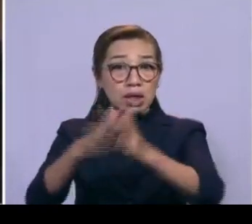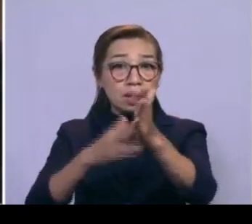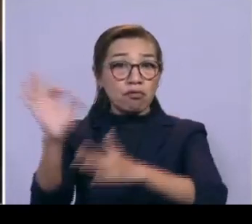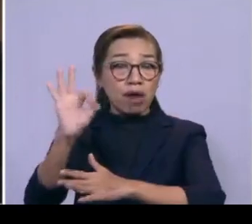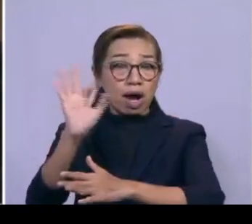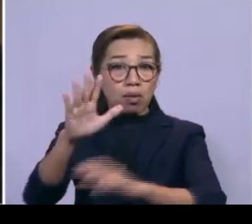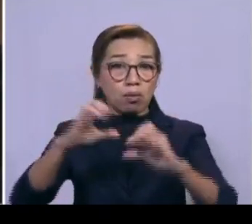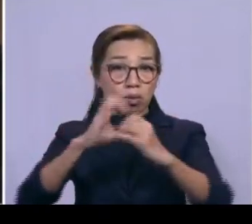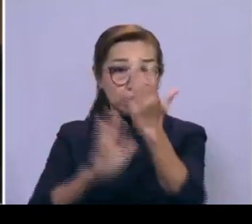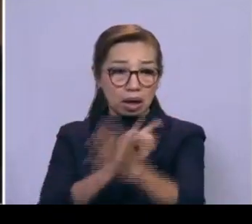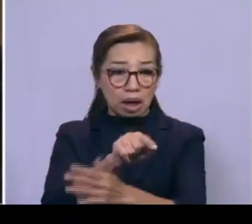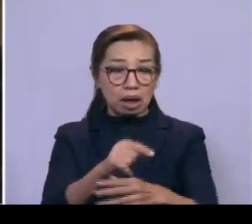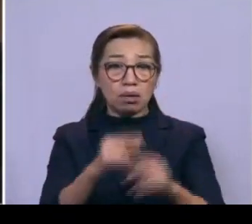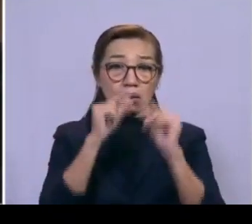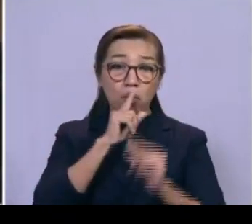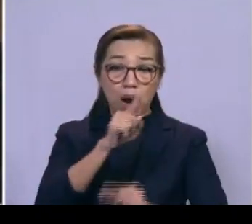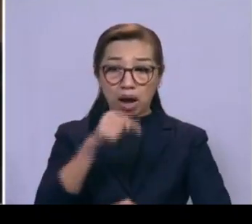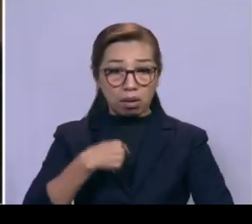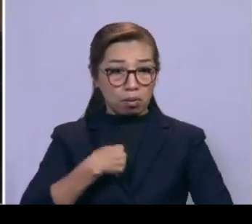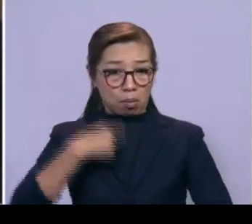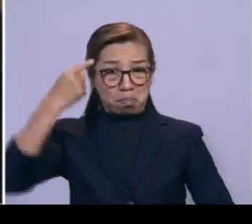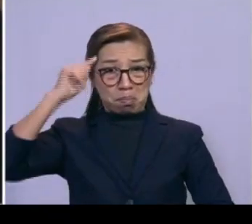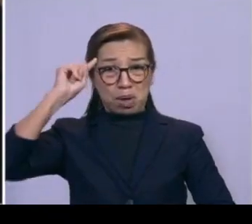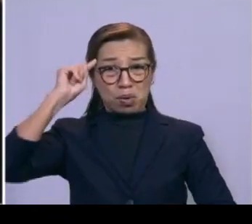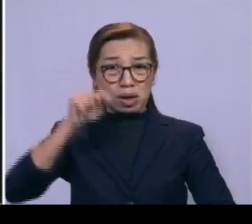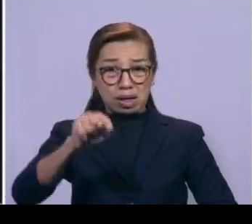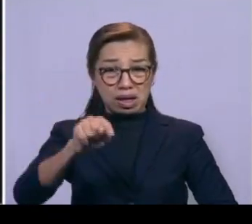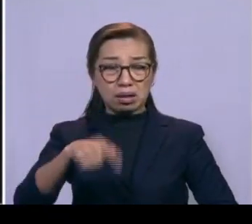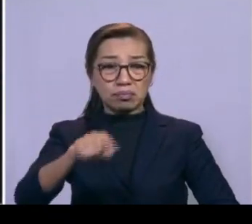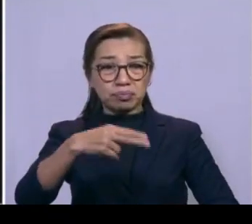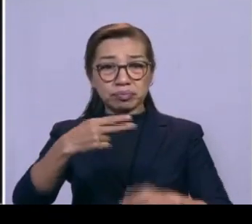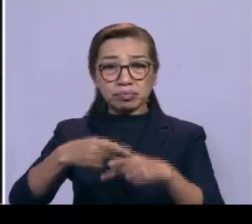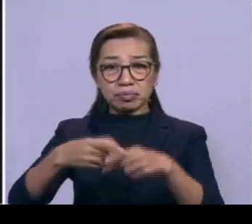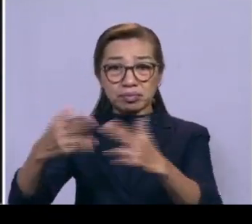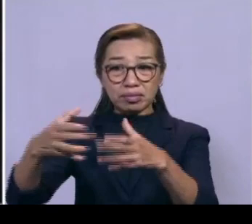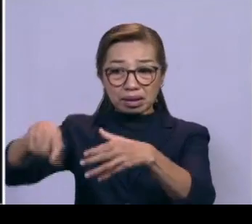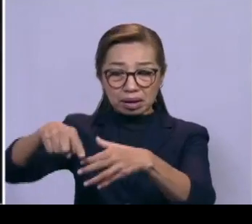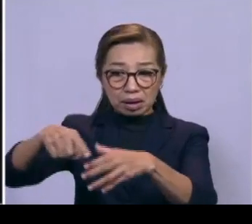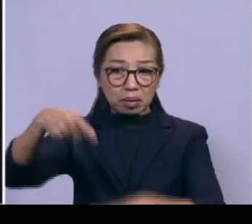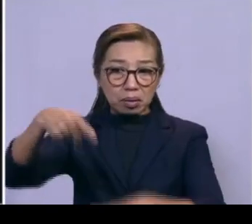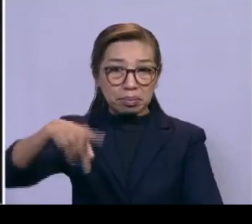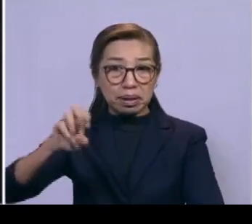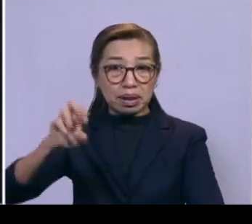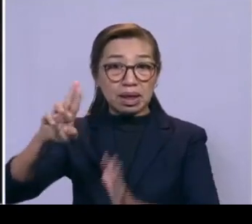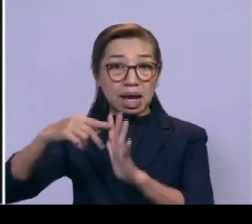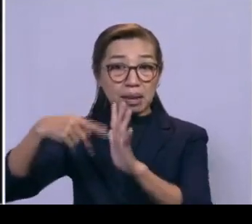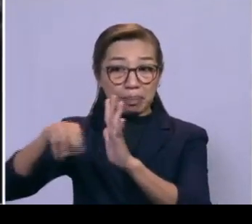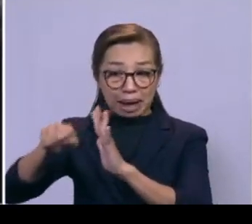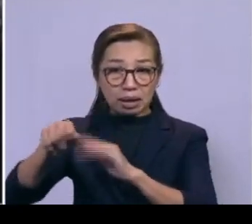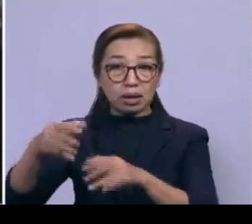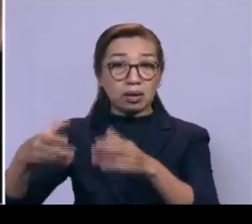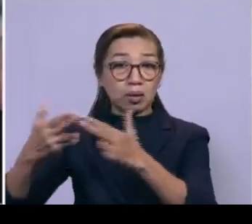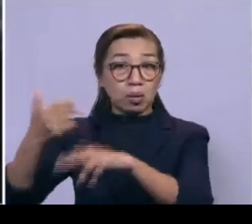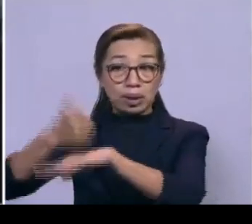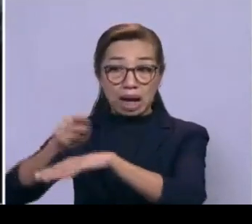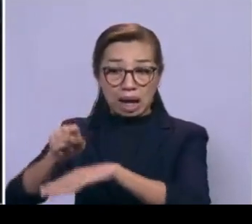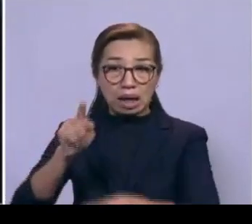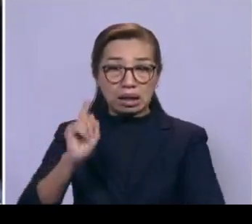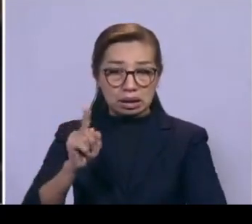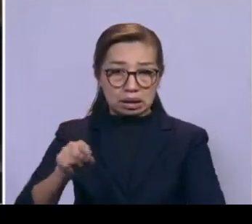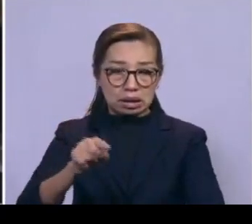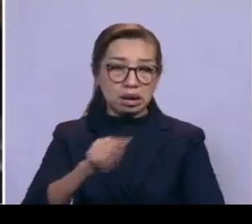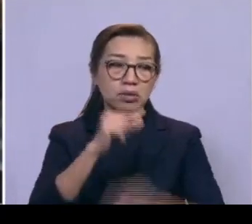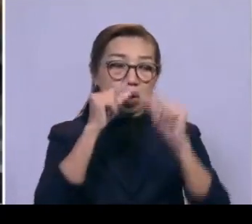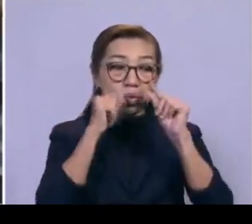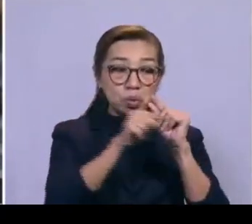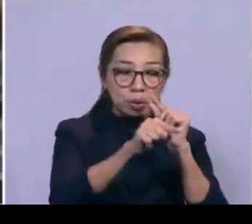ไรกันอยากจะขอความเป็นธรรมแล้วก็ย้ำนะคะว่าคุณพีรพันธ์ไม่ได้รับจ็อบคุณชูวิทย์ปกติถ้าว่างเนี่ยคุณพีรพันธ์จะมารับเรื่องร้องเรียน